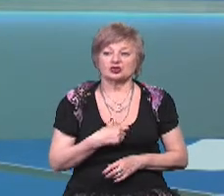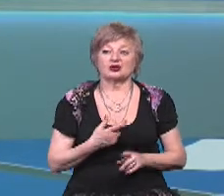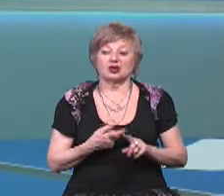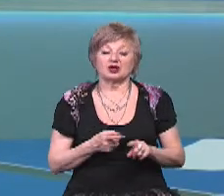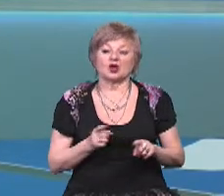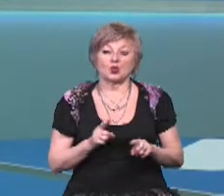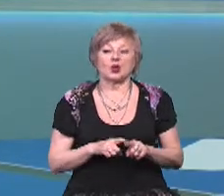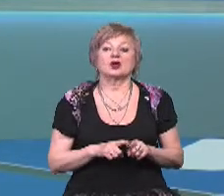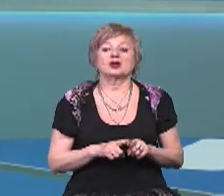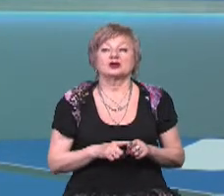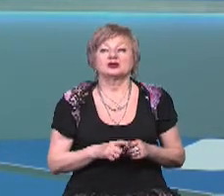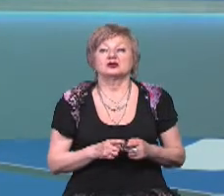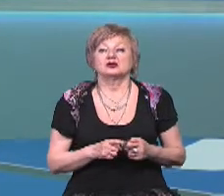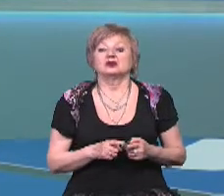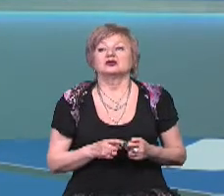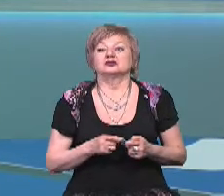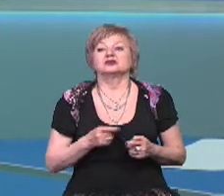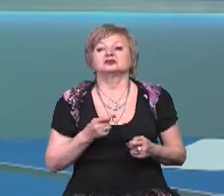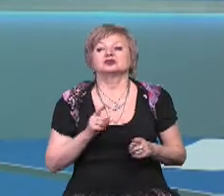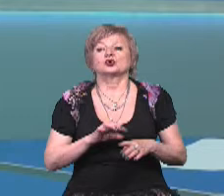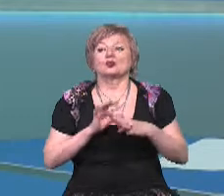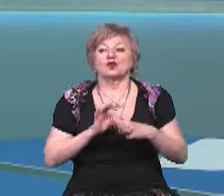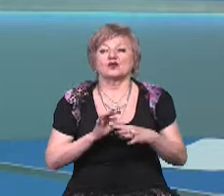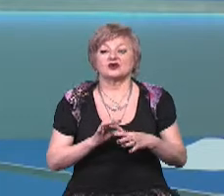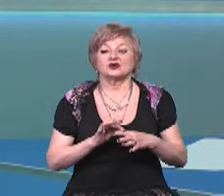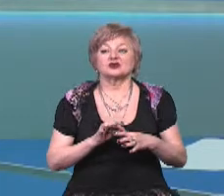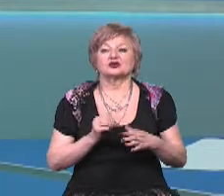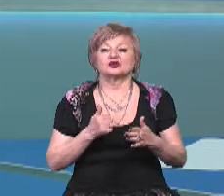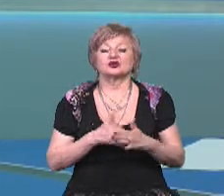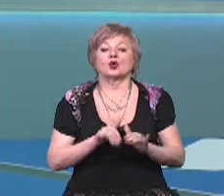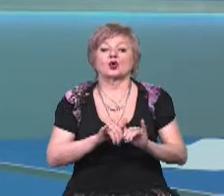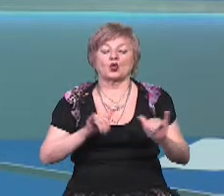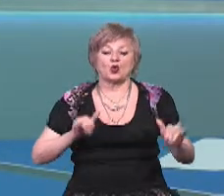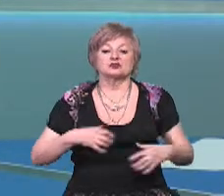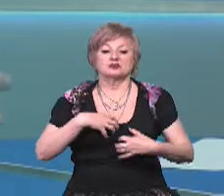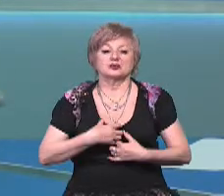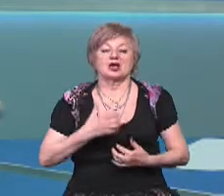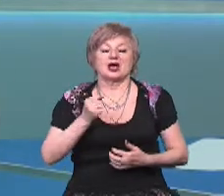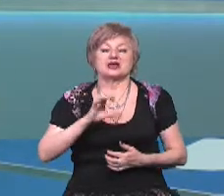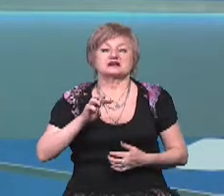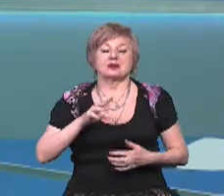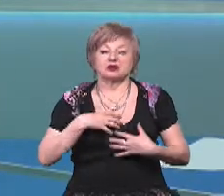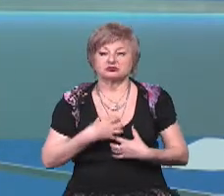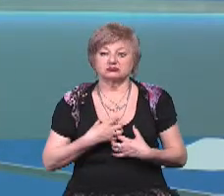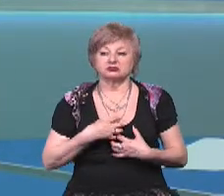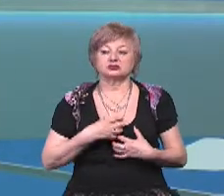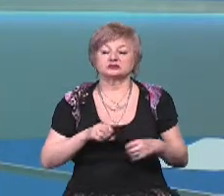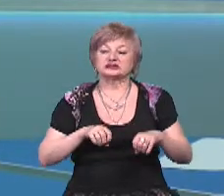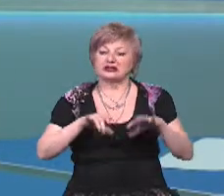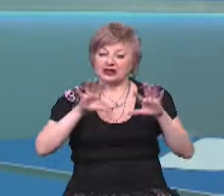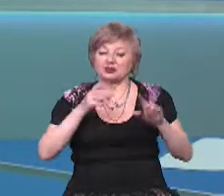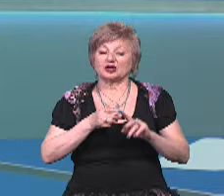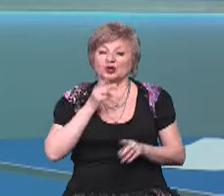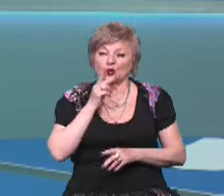відповідь виробляють запальні цитокіни, які можуть призводити і до розвитку бронхіальної астми. Бо тютюновий дим є і тригером,